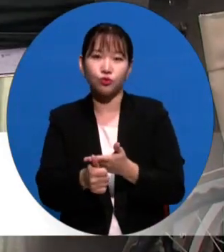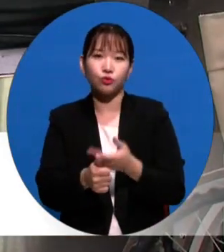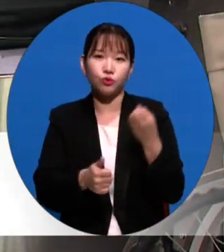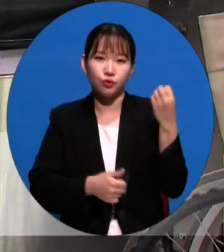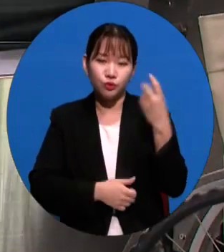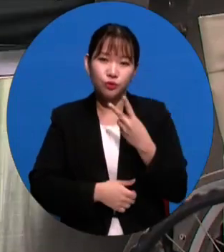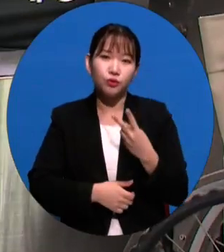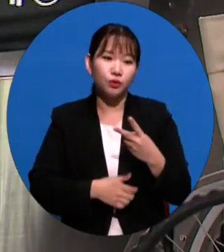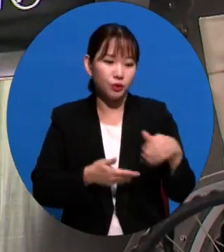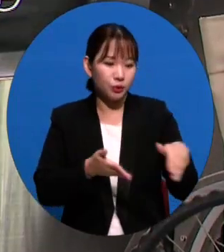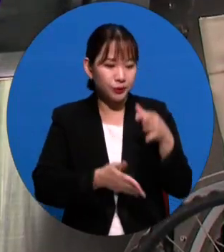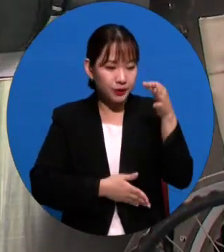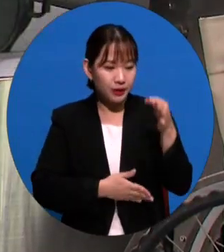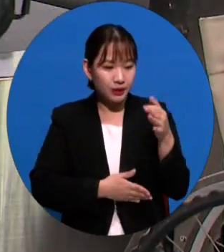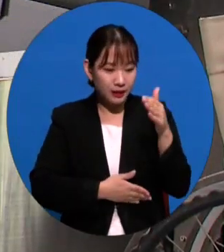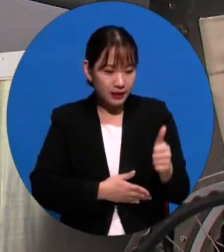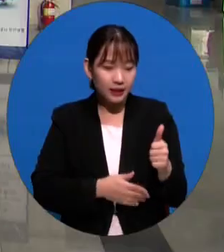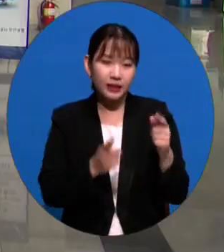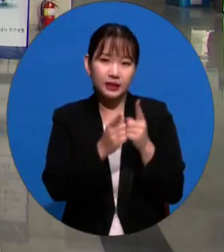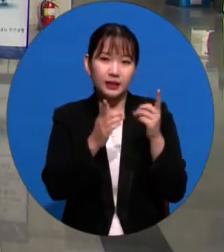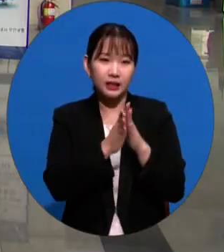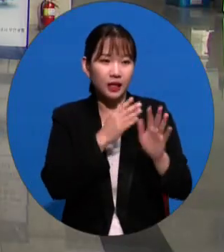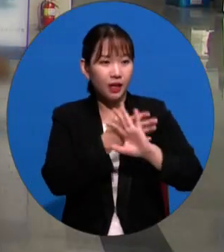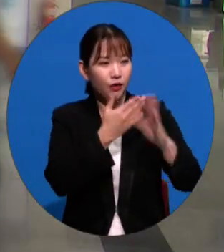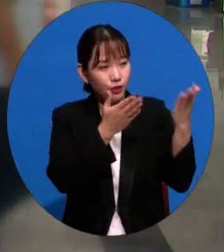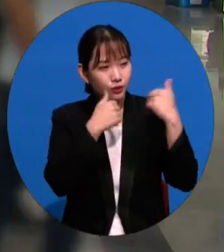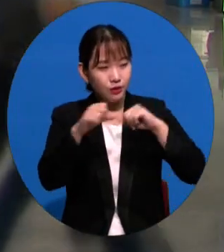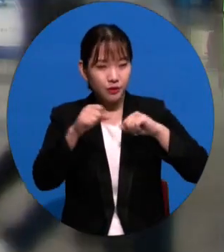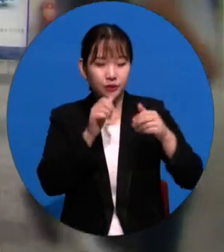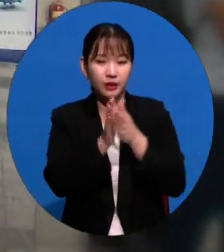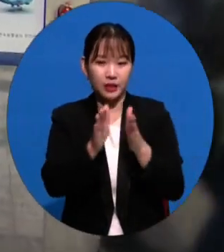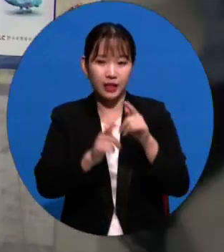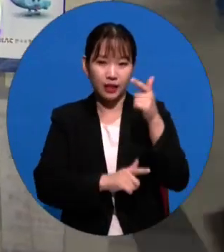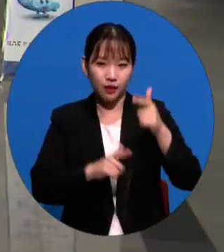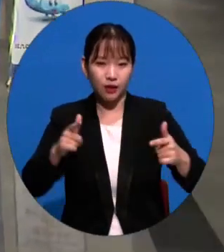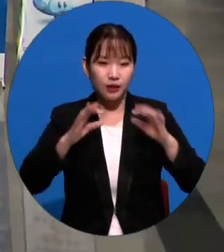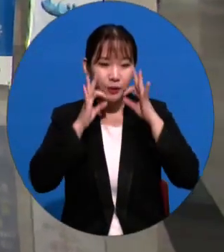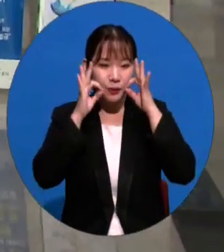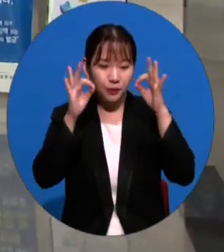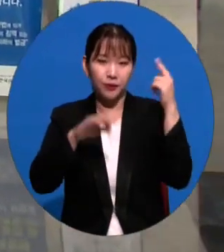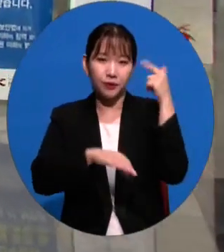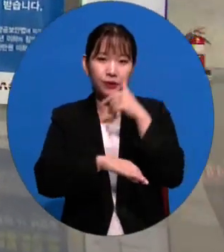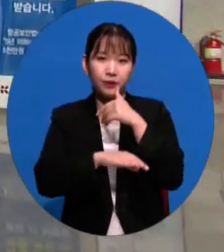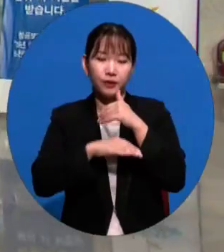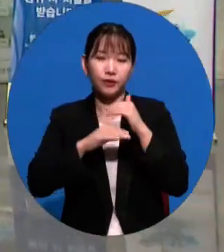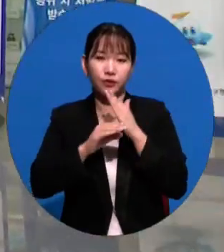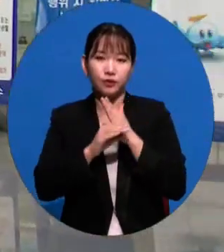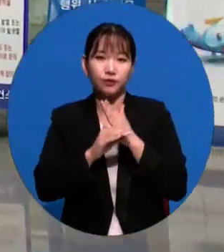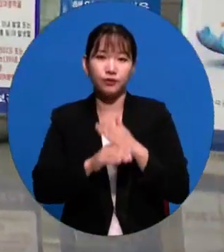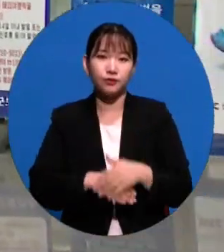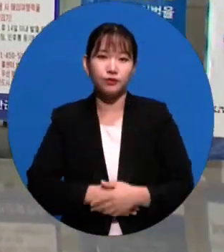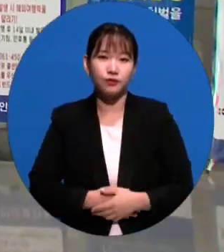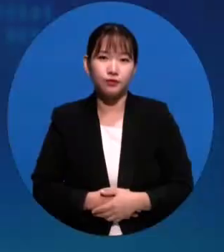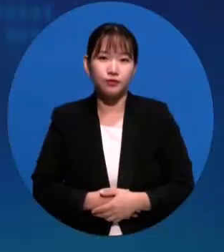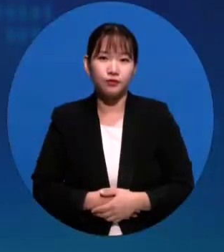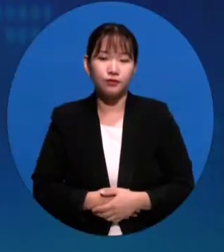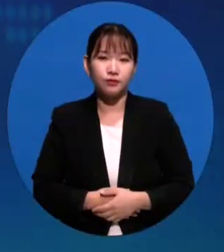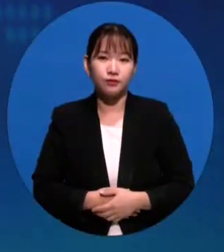제공하고 도지사가 직접 해외 유치 활동에 나서는 등 다각적인 노력을 기울이고 있습니다.